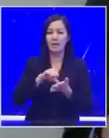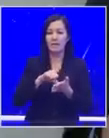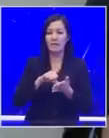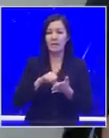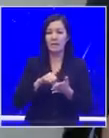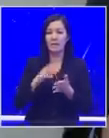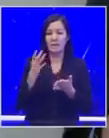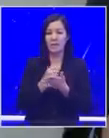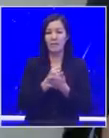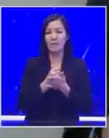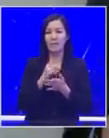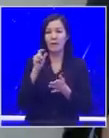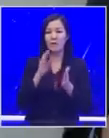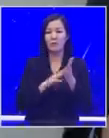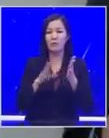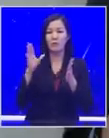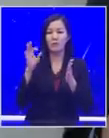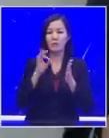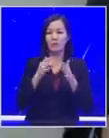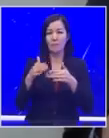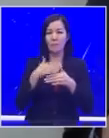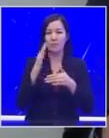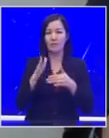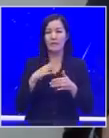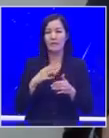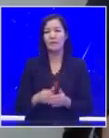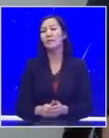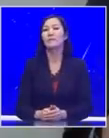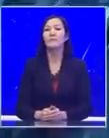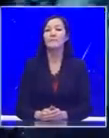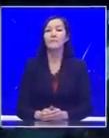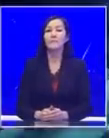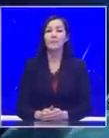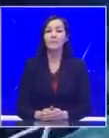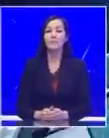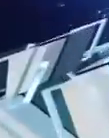және 190-шы бап бойынша жауапқа тартылды.